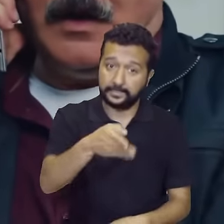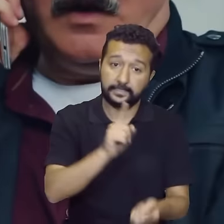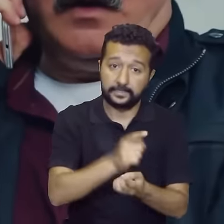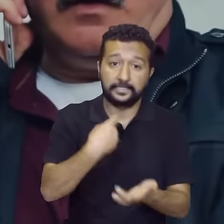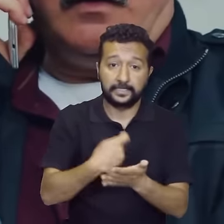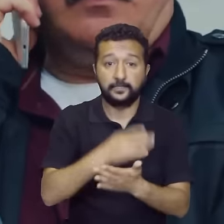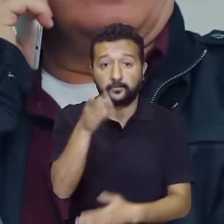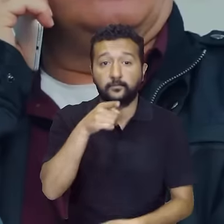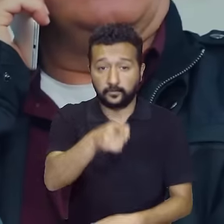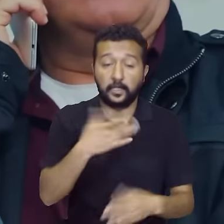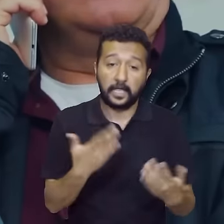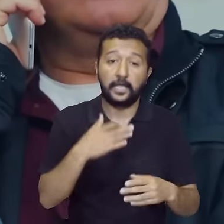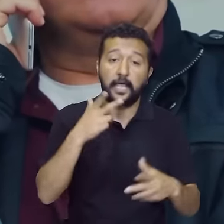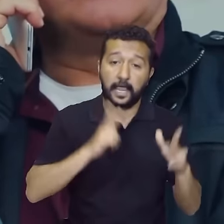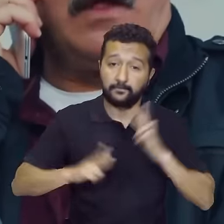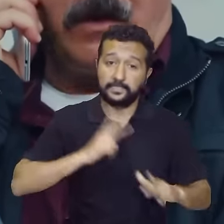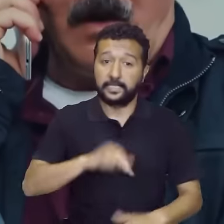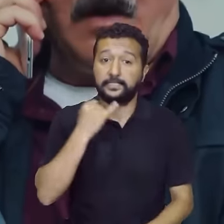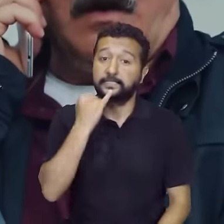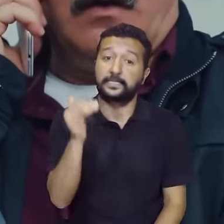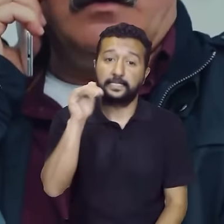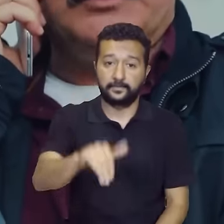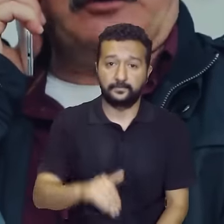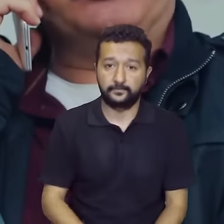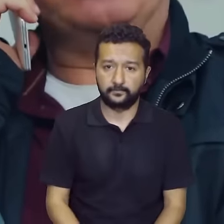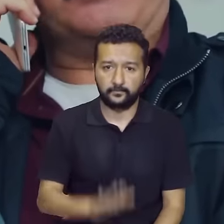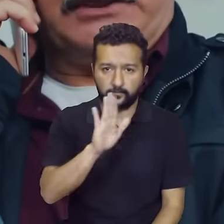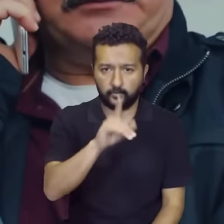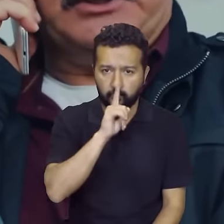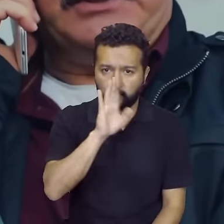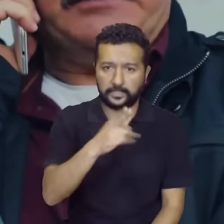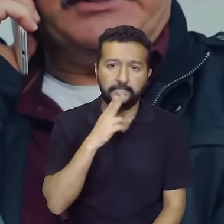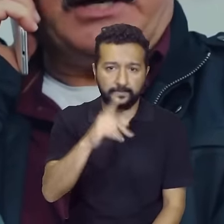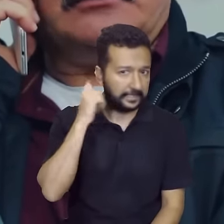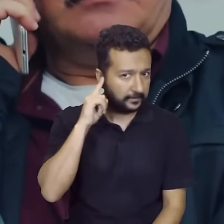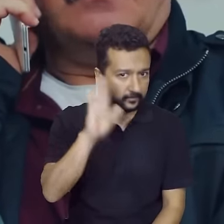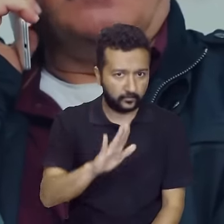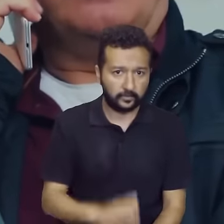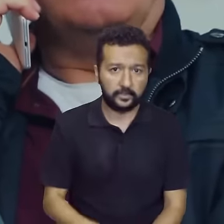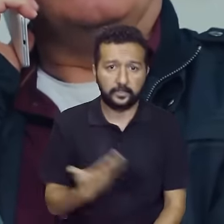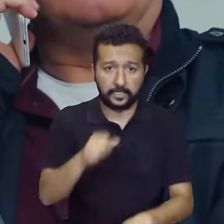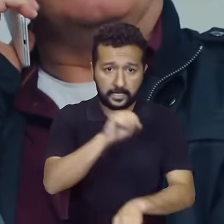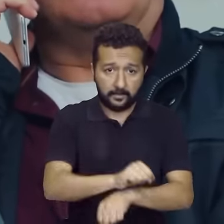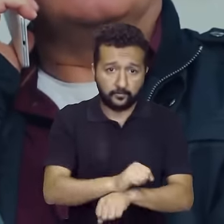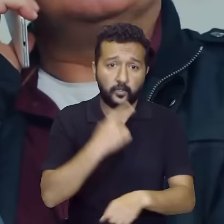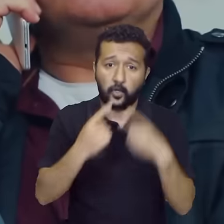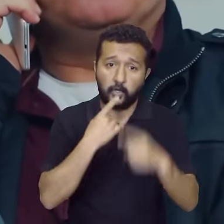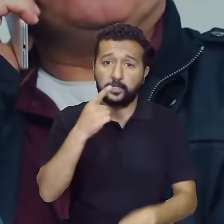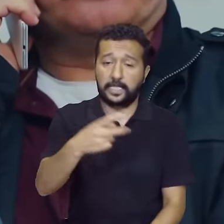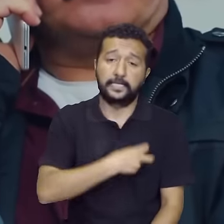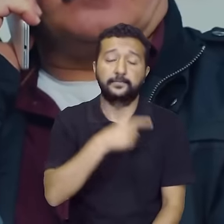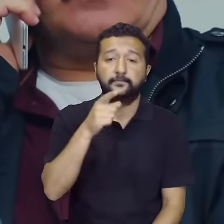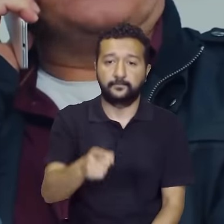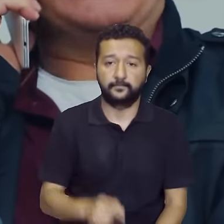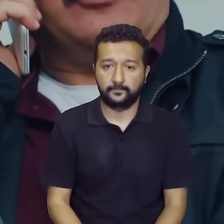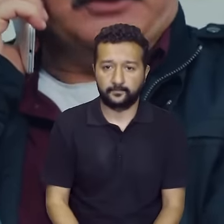çarşıya göndereceğim. Sana da o adliye daldıracağım. Seni ziyarete geleceğim de. Ki ayrıca. Sus bir kadın, bir dinle beni ya. Ay mahpus gibi konuşuyorsun aşkım